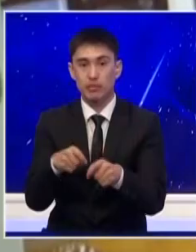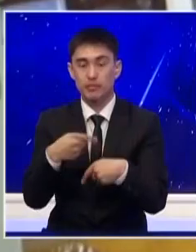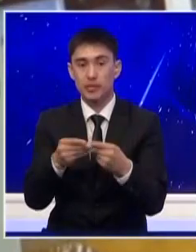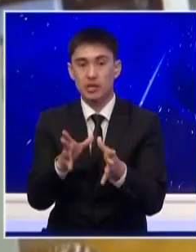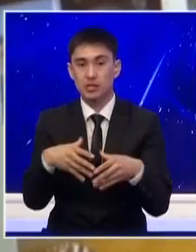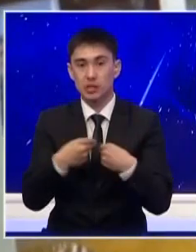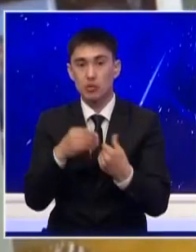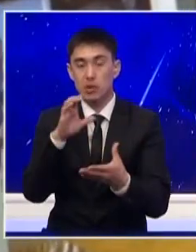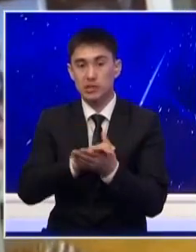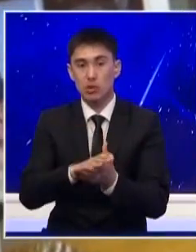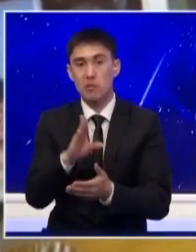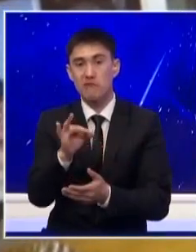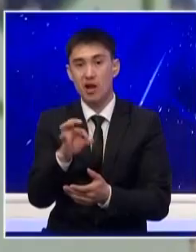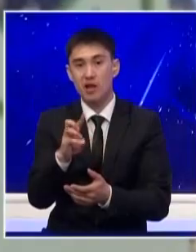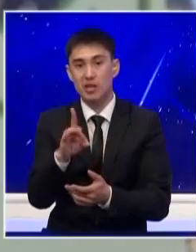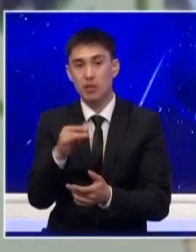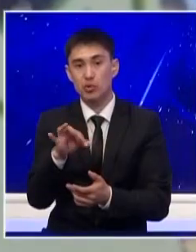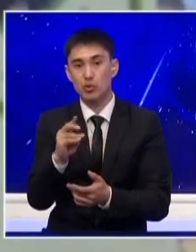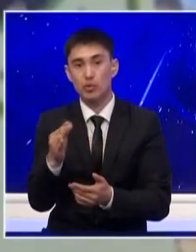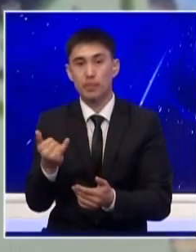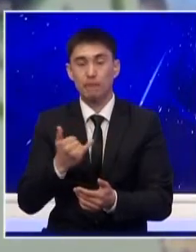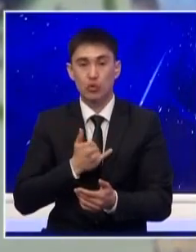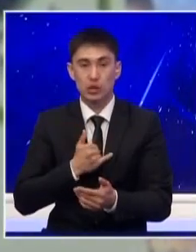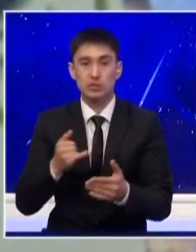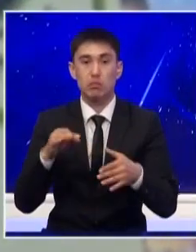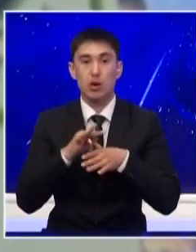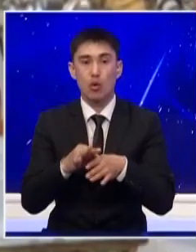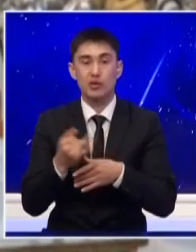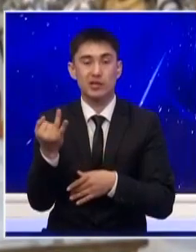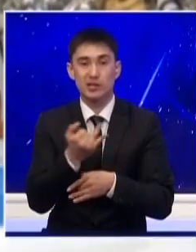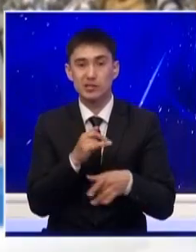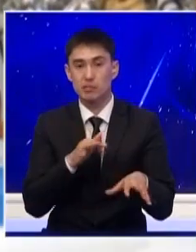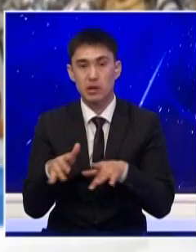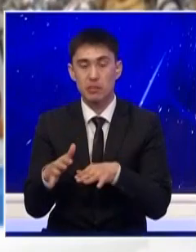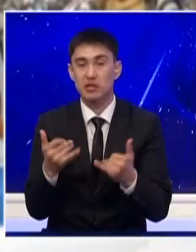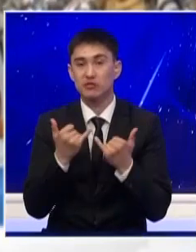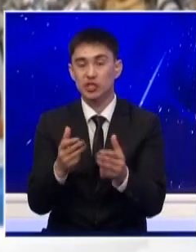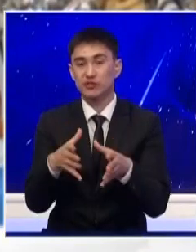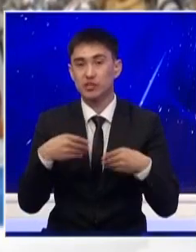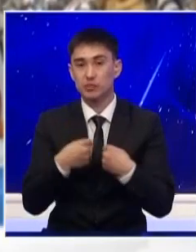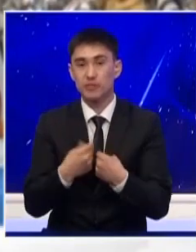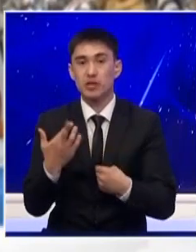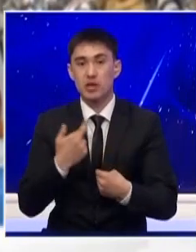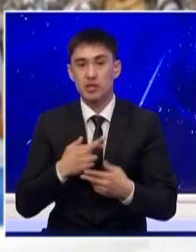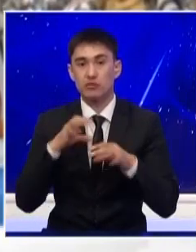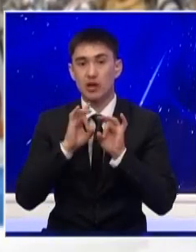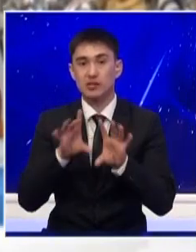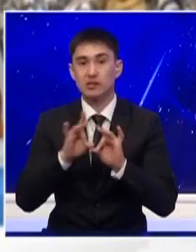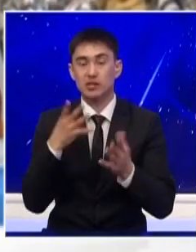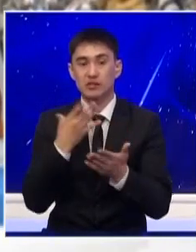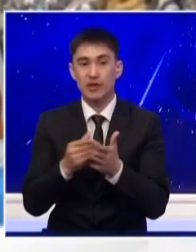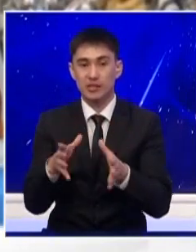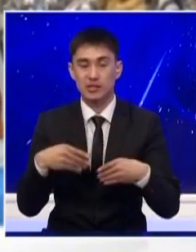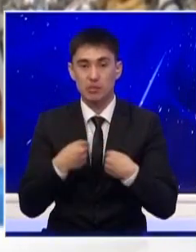семьи представила и Виолетта Гребенюк. У нас проходит очень интересное мероприятие в честь семьи. Я сегодня рассказала о своей